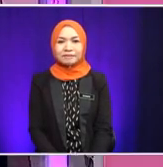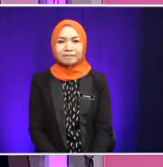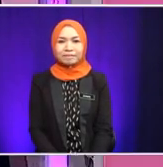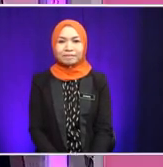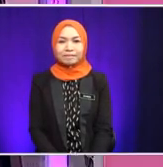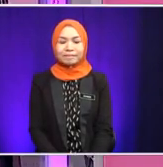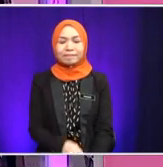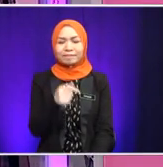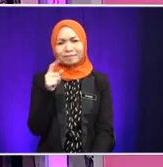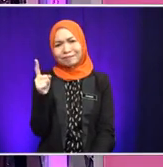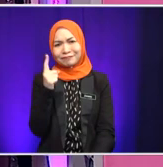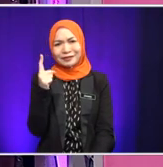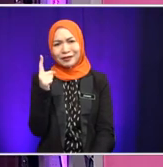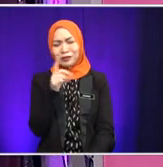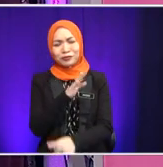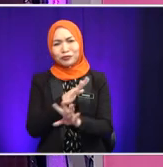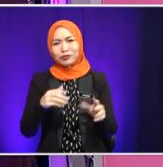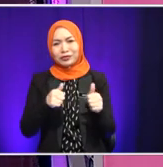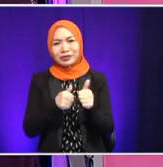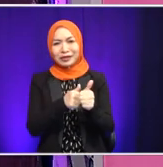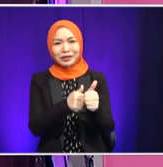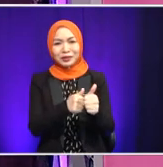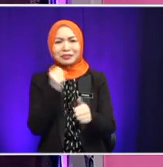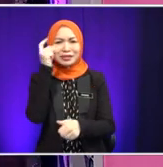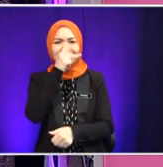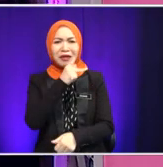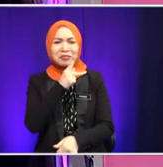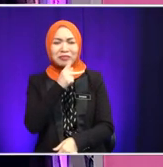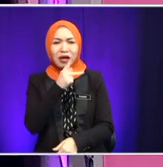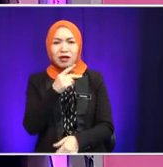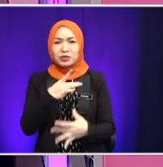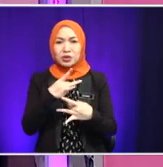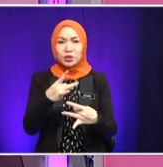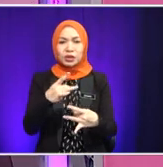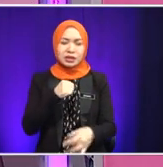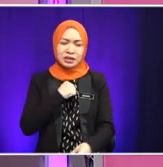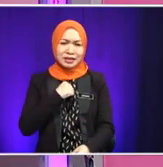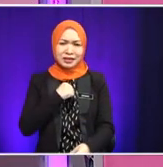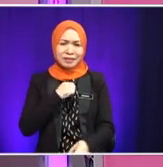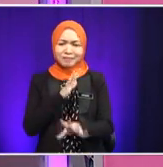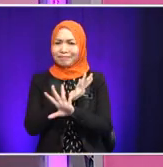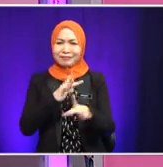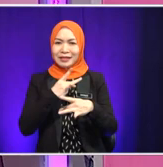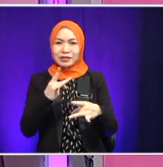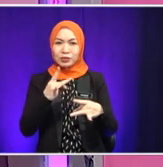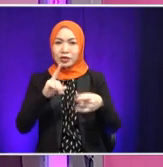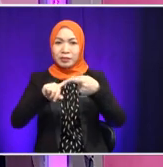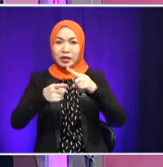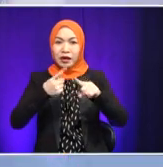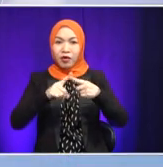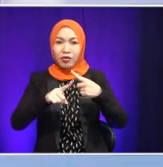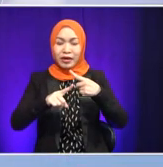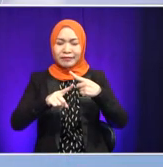menyertai activity kemasyarakatan ini menunjukkan dia suka menyendiri ya tidak suka bergaul dan dia suka mengasingkan